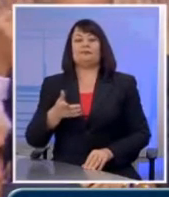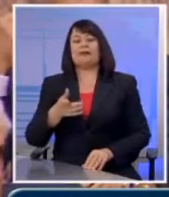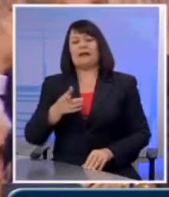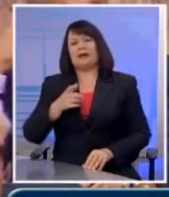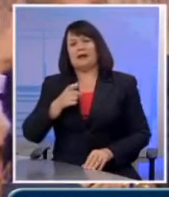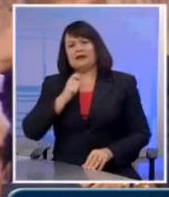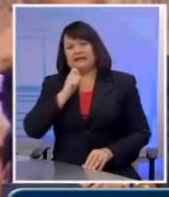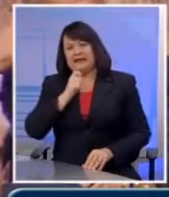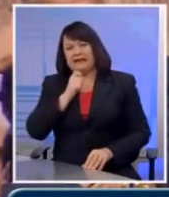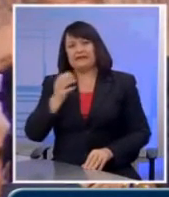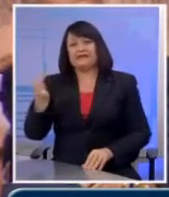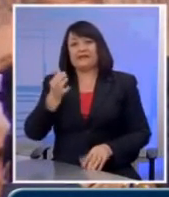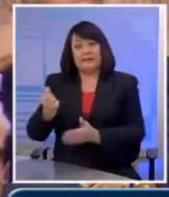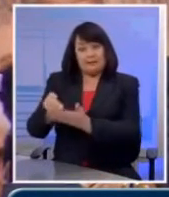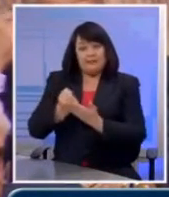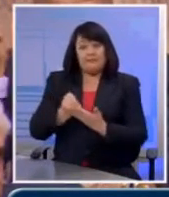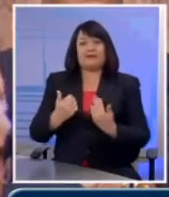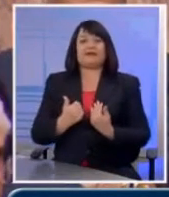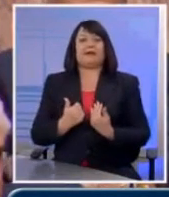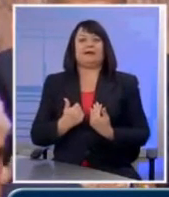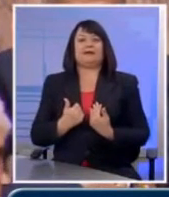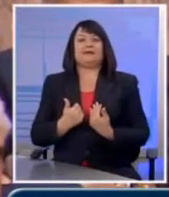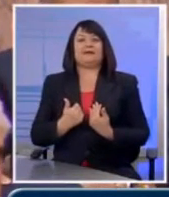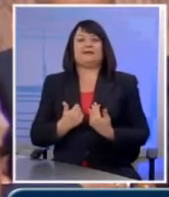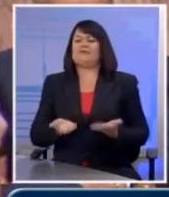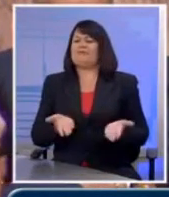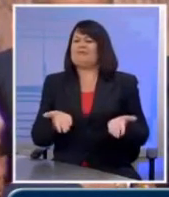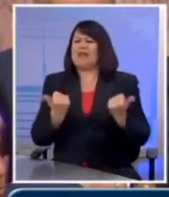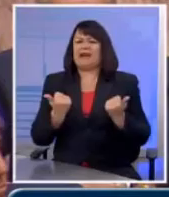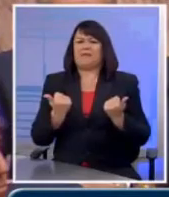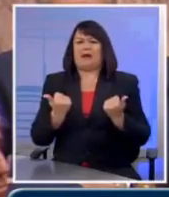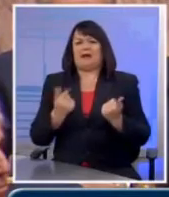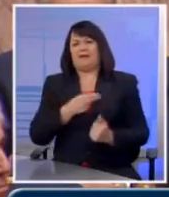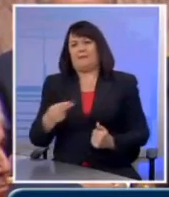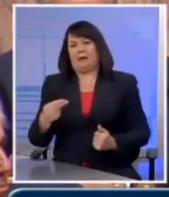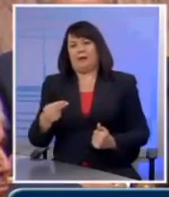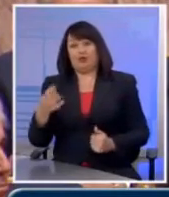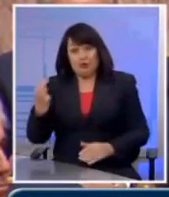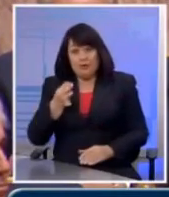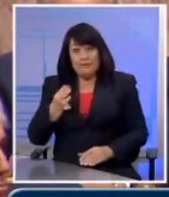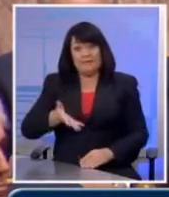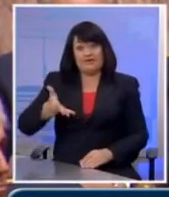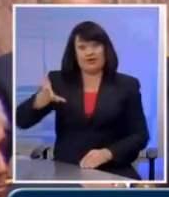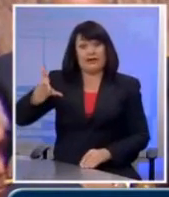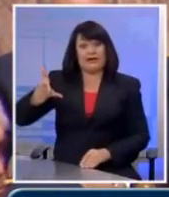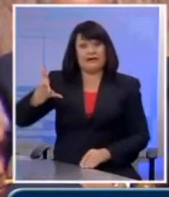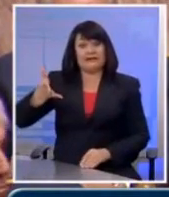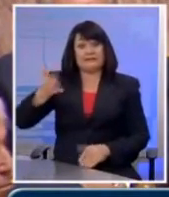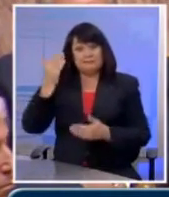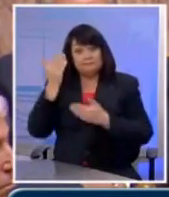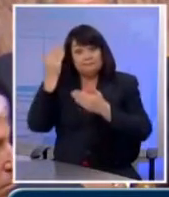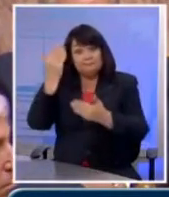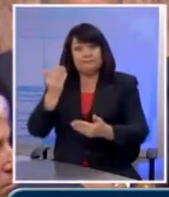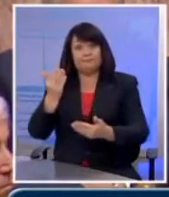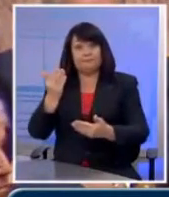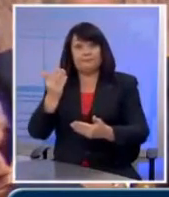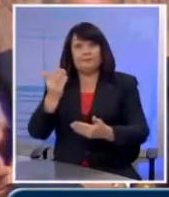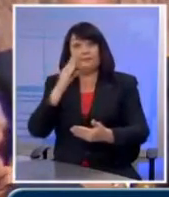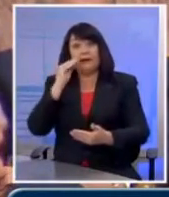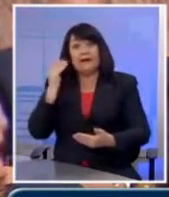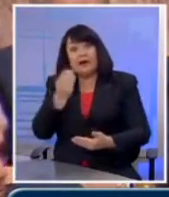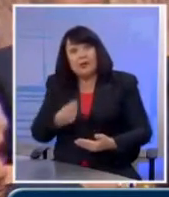του τέθηκε στο πλευρό μου και είπε ότι δεν υπάρχει κανένα απολύτως θέμα. Τιμάμε τον πατέρα μας πριν από όλα.